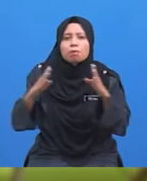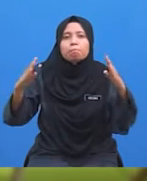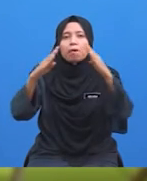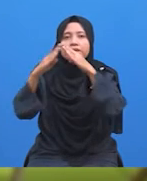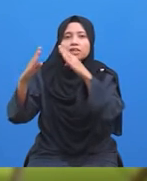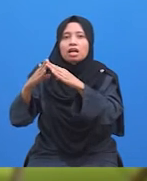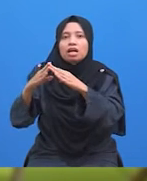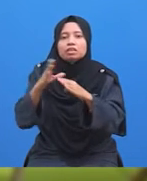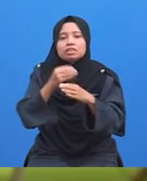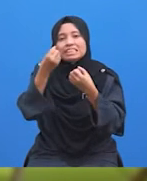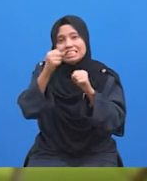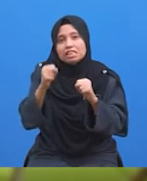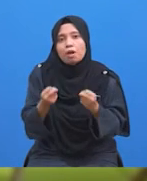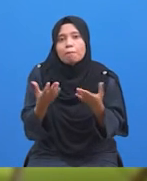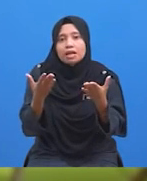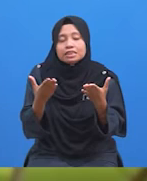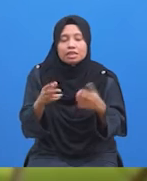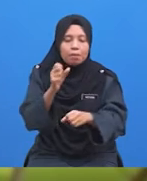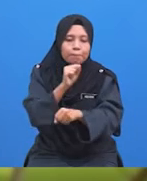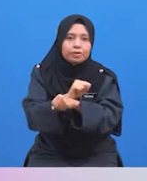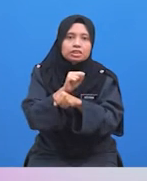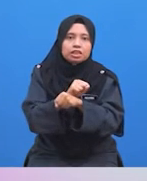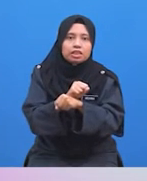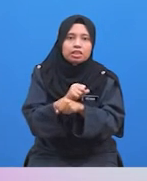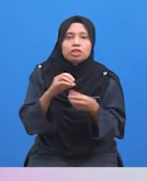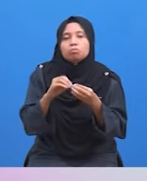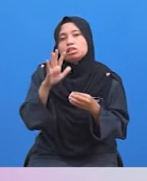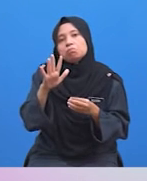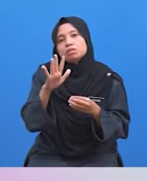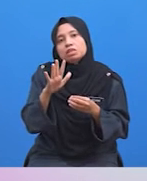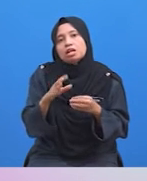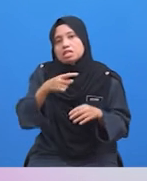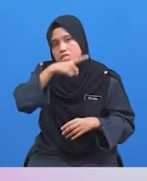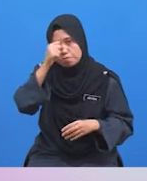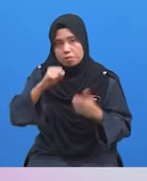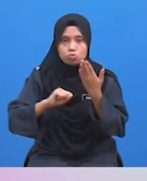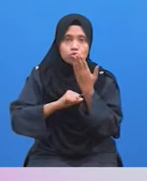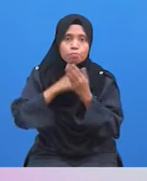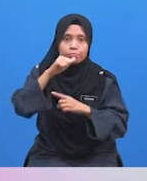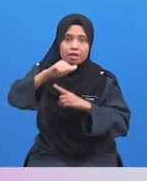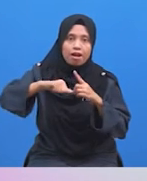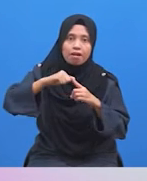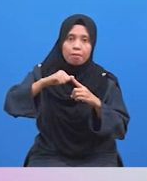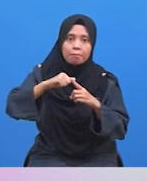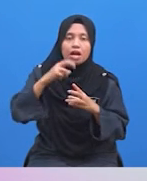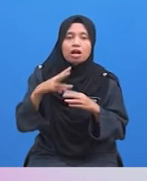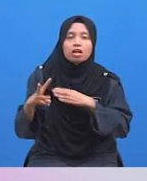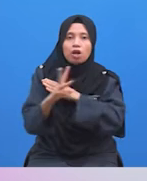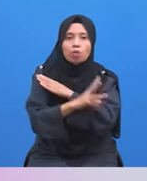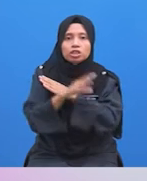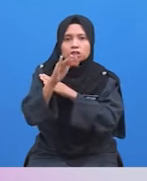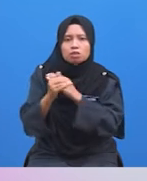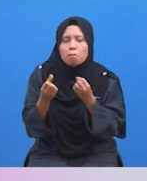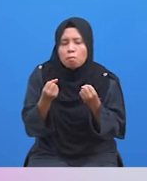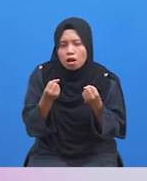dan dapat menyediakan banyak peluang pekerjaan kelima faktor sumber alam kawasan yang